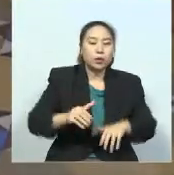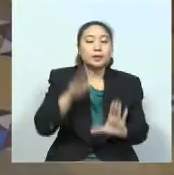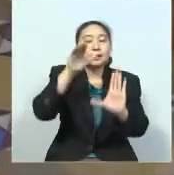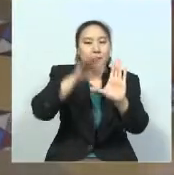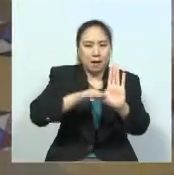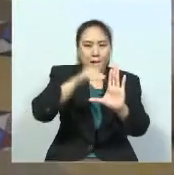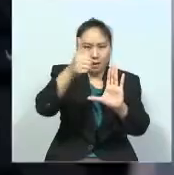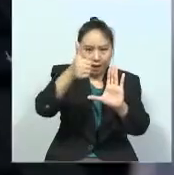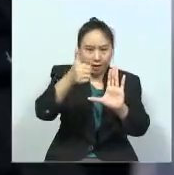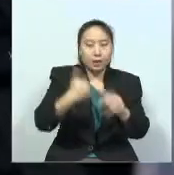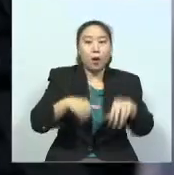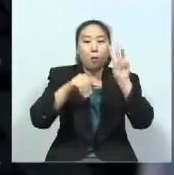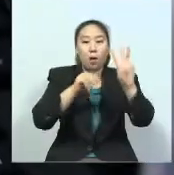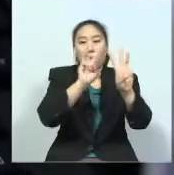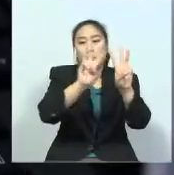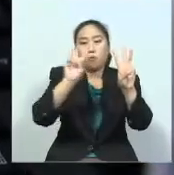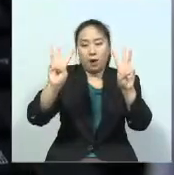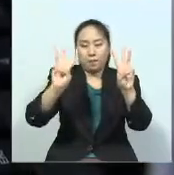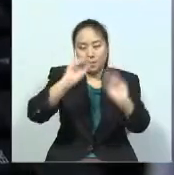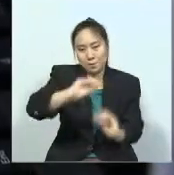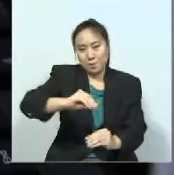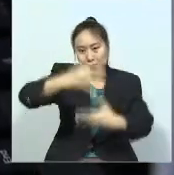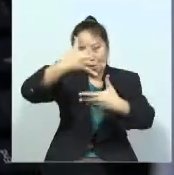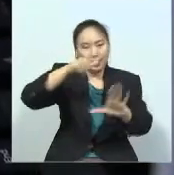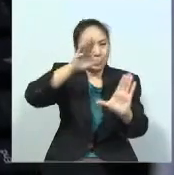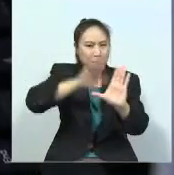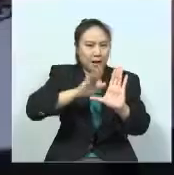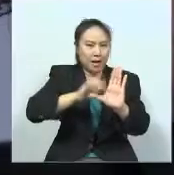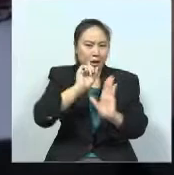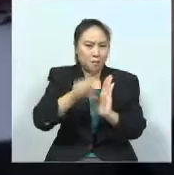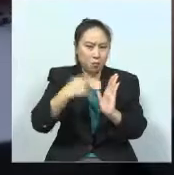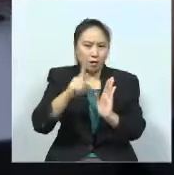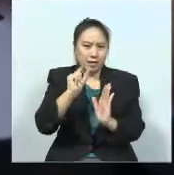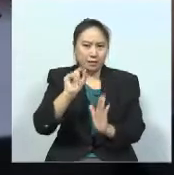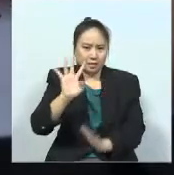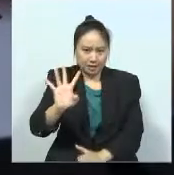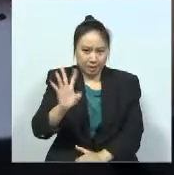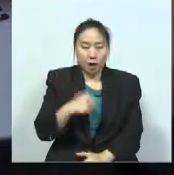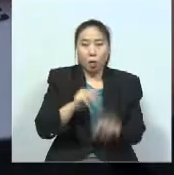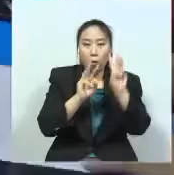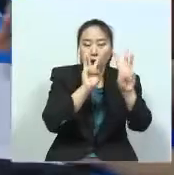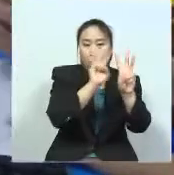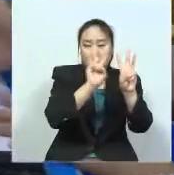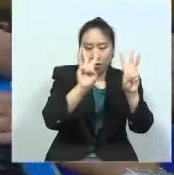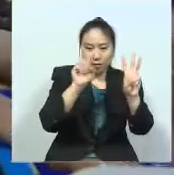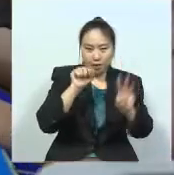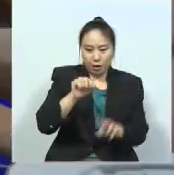มัครได้นะคะคือทางเว็บไซต์เนี่ยเข้าไปสมัครได้เลยตลอด24ชั่วโมงย้ำอีกทีนะคะที่